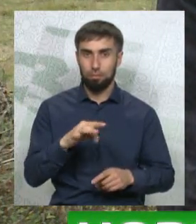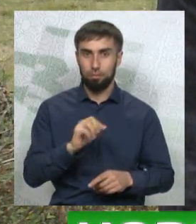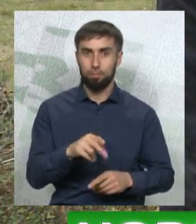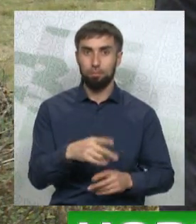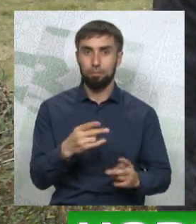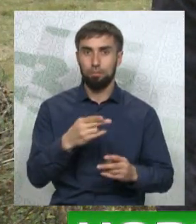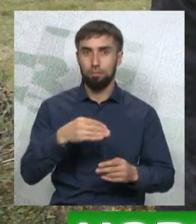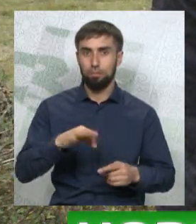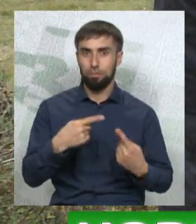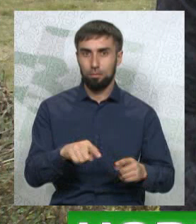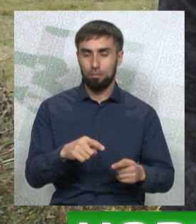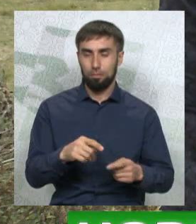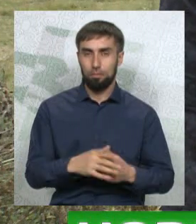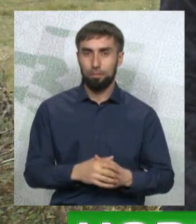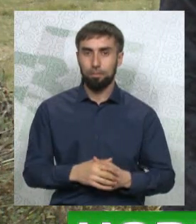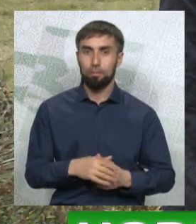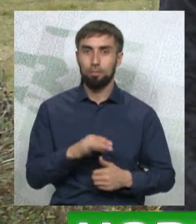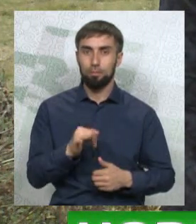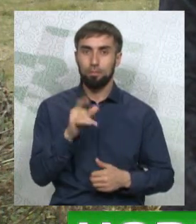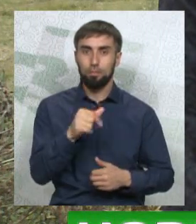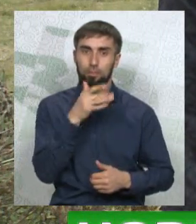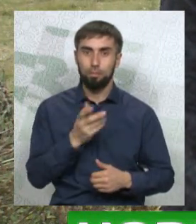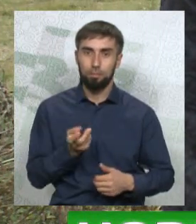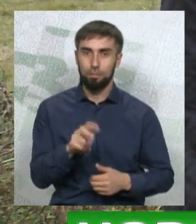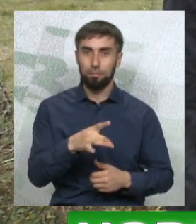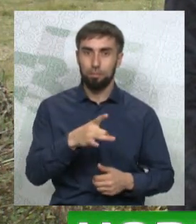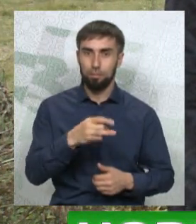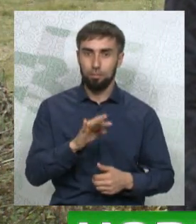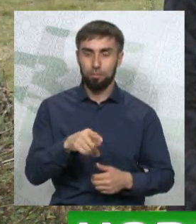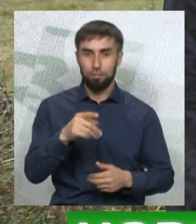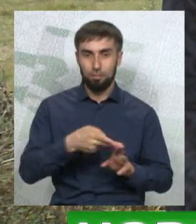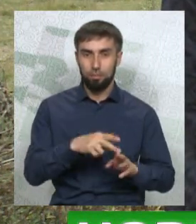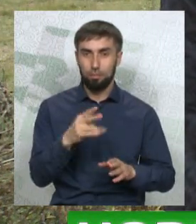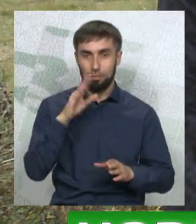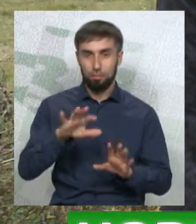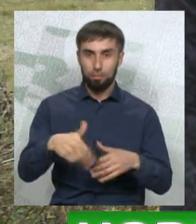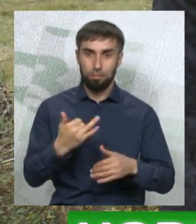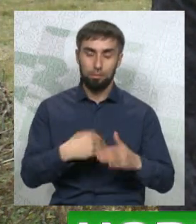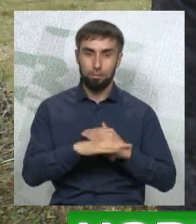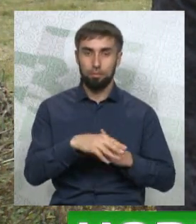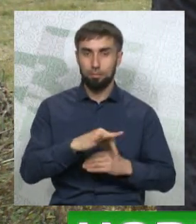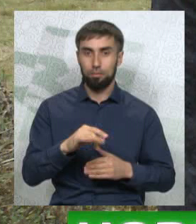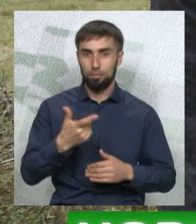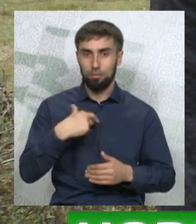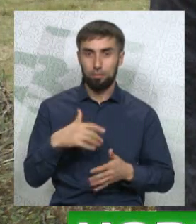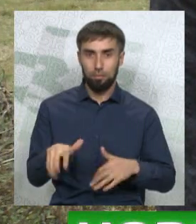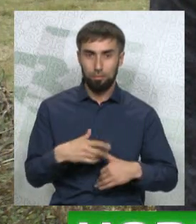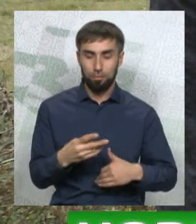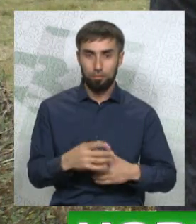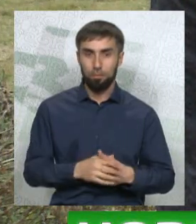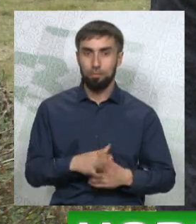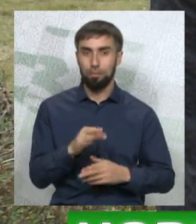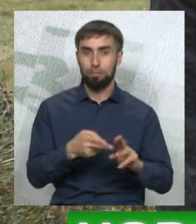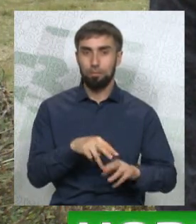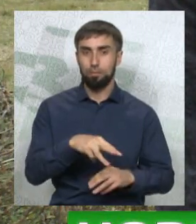нужно что-то другое пожестче еще кто приходит на родник завод он должен забрать воду идти и весь мусор забрать собой вот этот